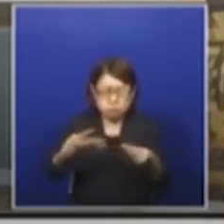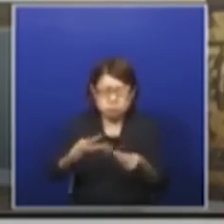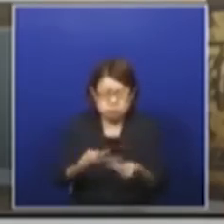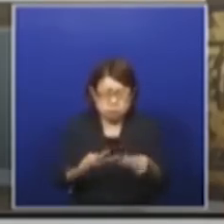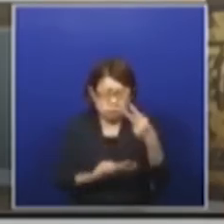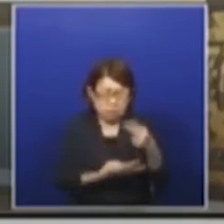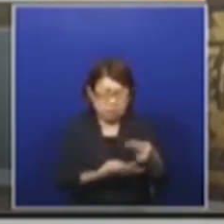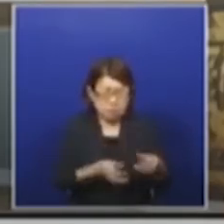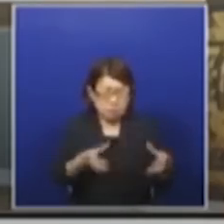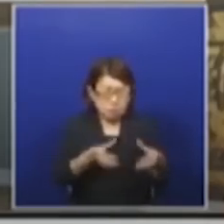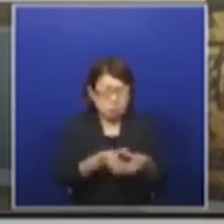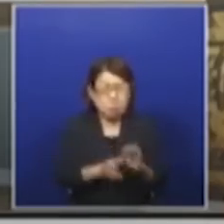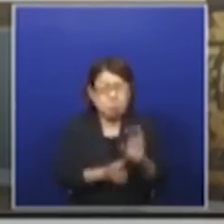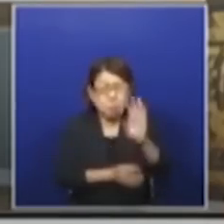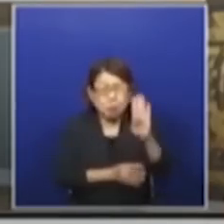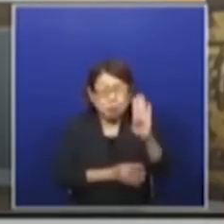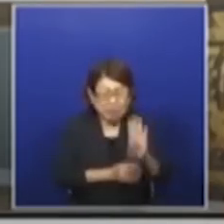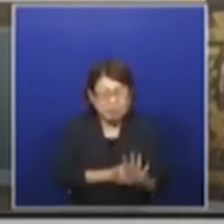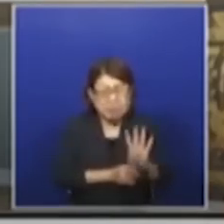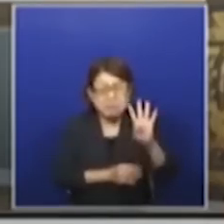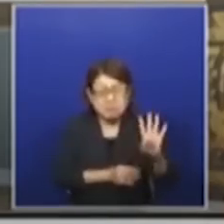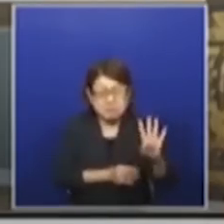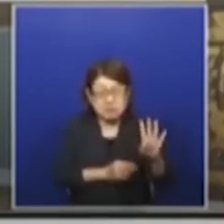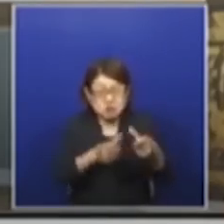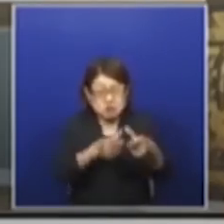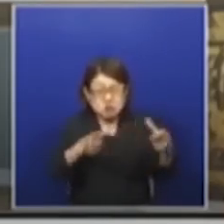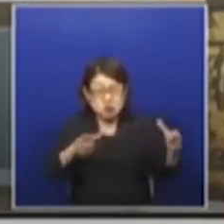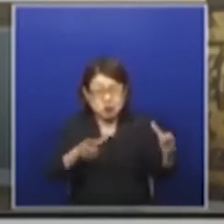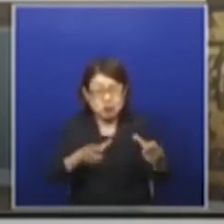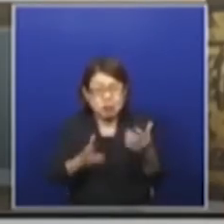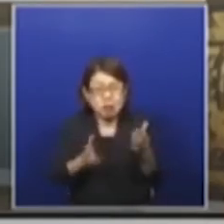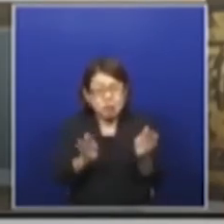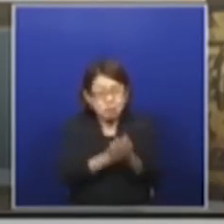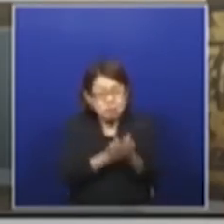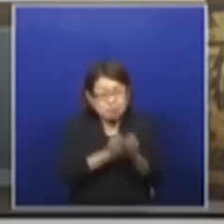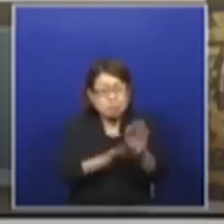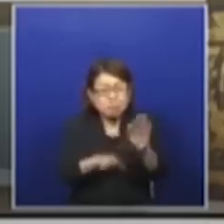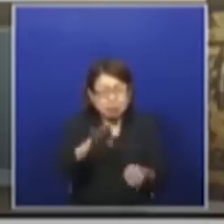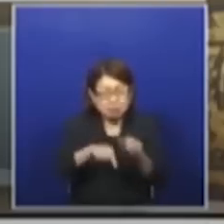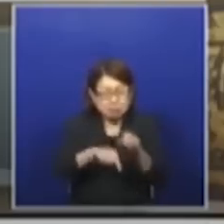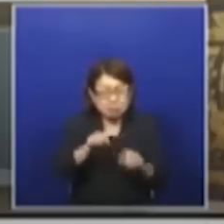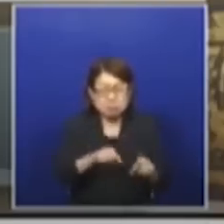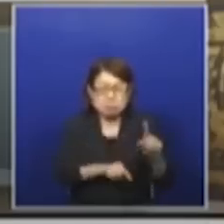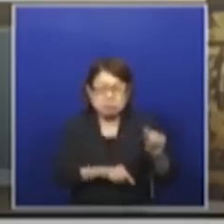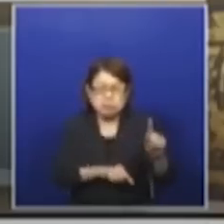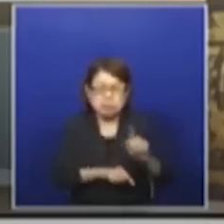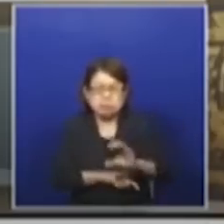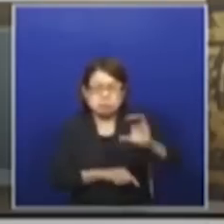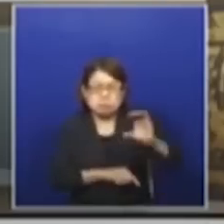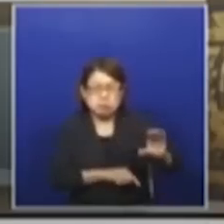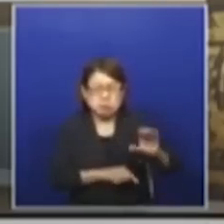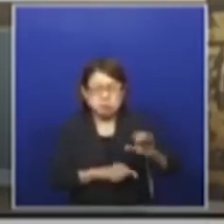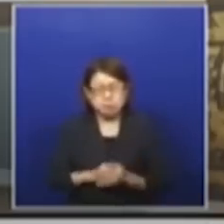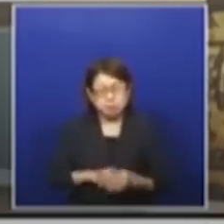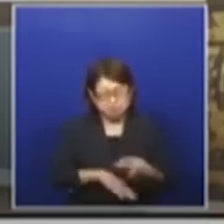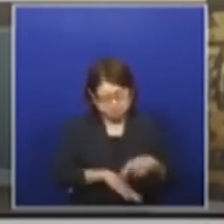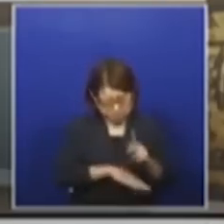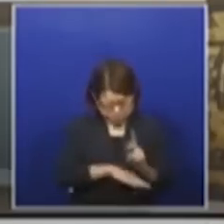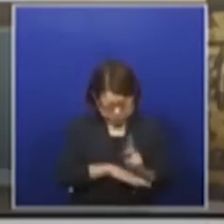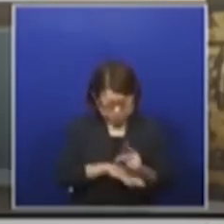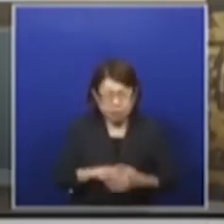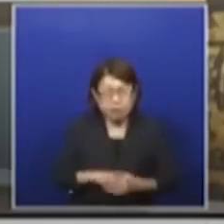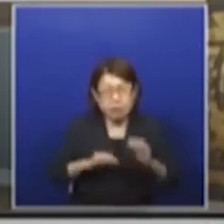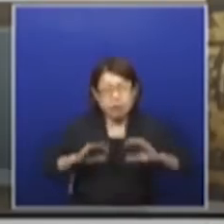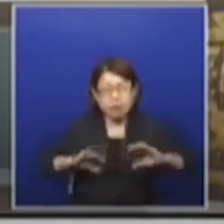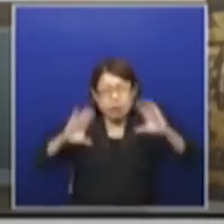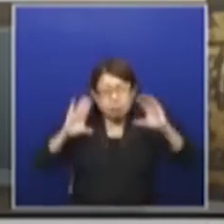ใหญ่ทุนเดียวก็ได้ประโยชน์ไป 20 กว่าเปอร์เซ็นต์แล้วครับท่านประธานครับแม้รัฐบาลจะบอกว่าก